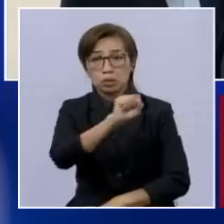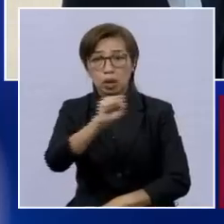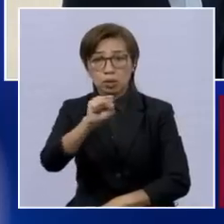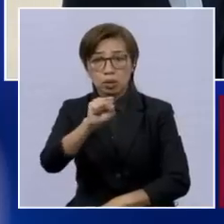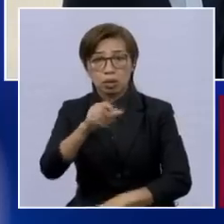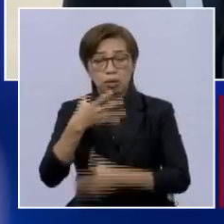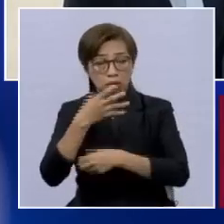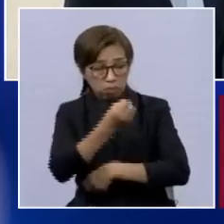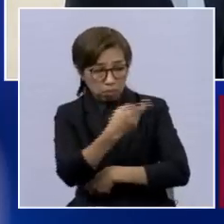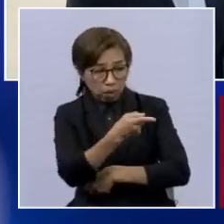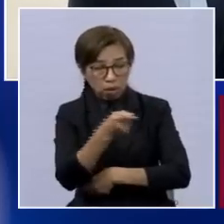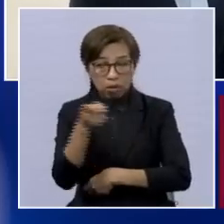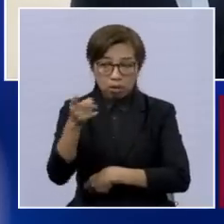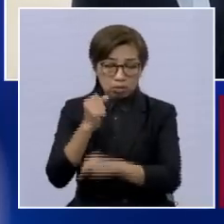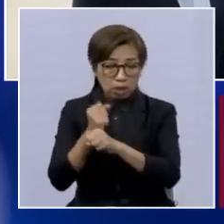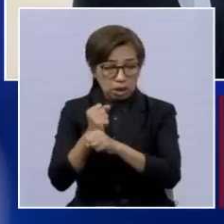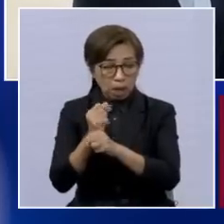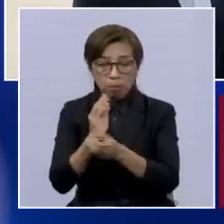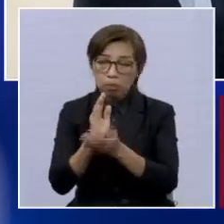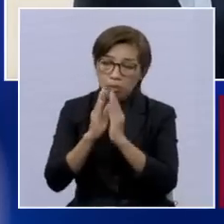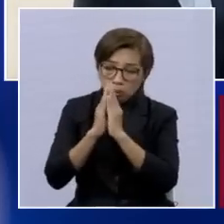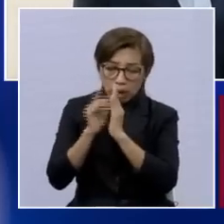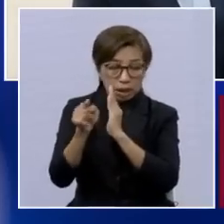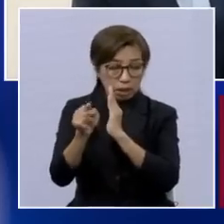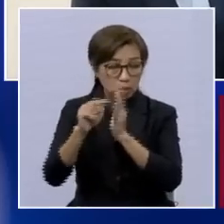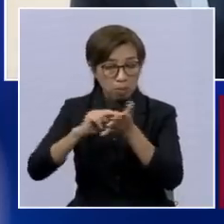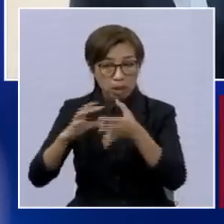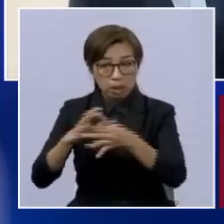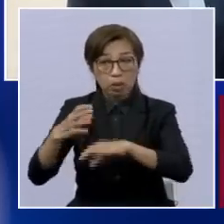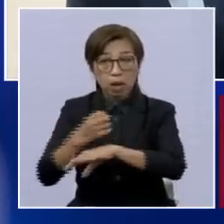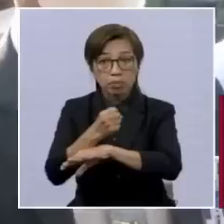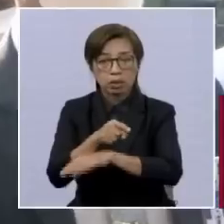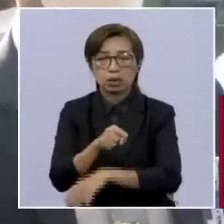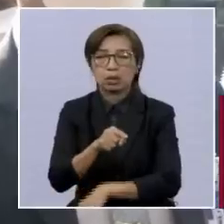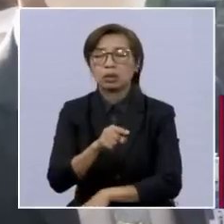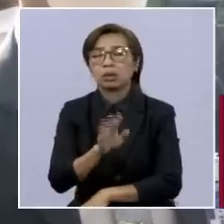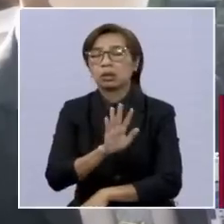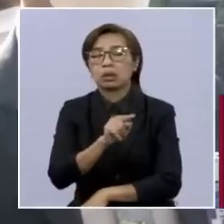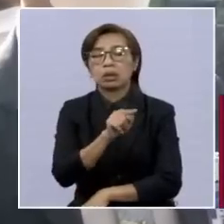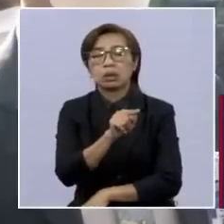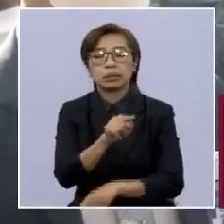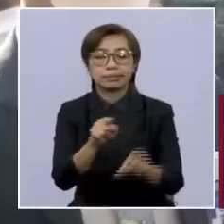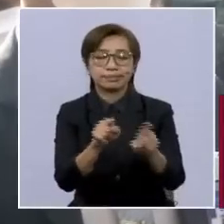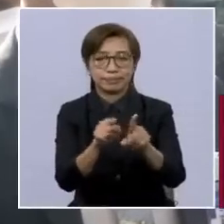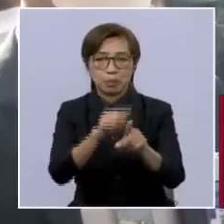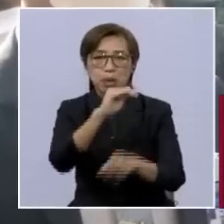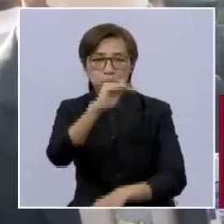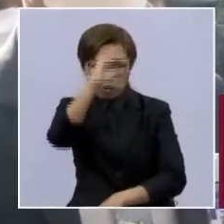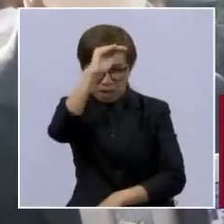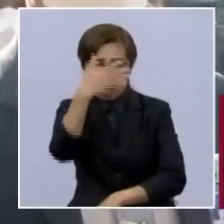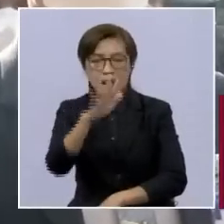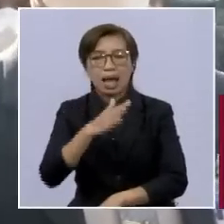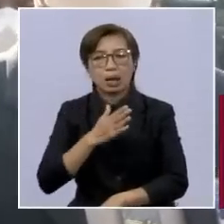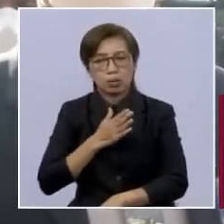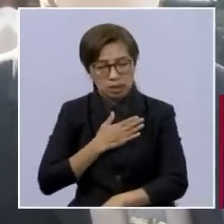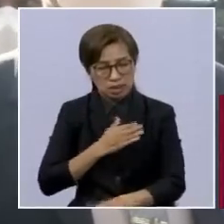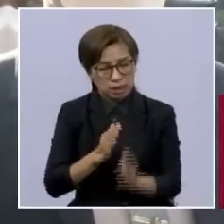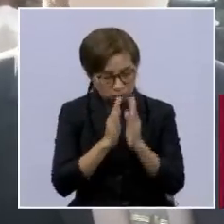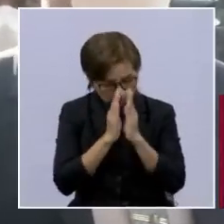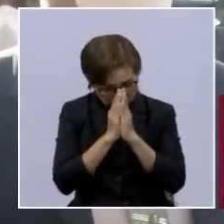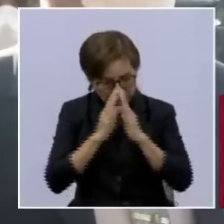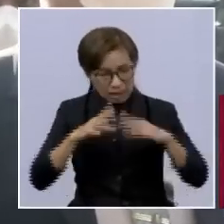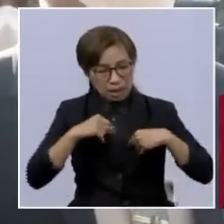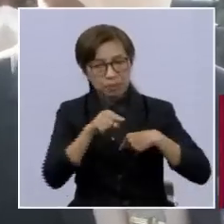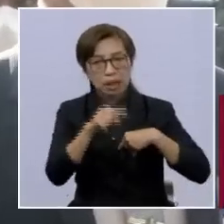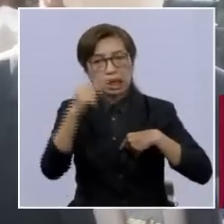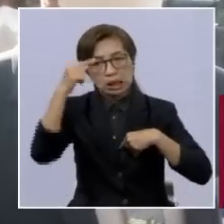นะคะจะเกี่ยวโยงกับประเด็นทางการเมืองหรือเปล่าคุณธนกรมองว่านายชินวรก็ถือเป็นผู้ใหญ่ที่ตนให้ความเคารพนับถือ